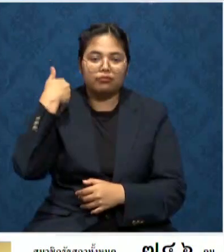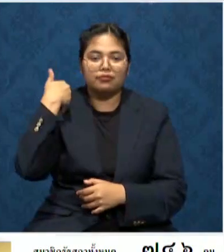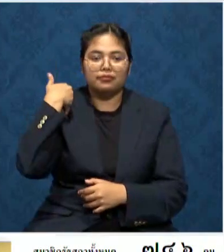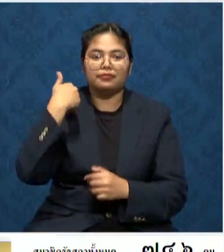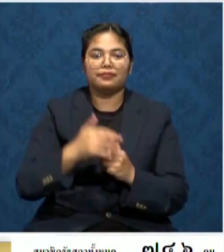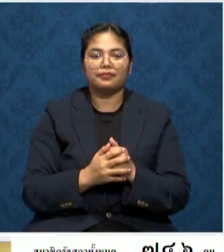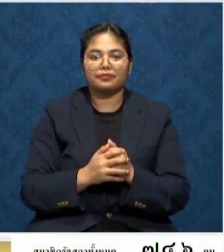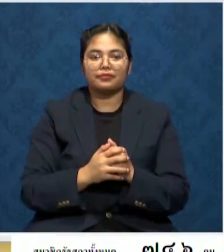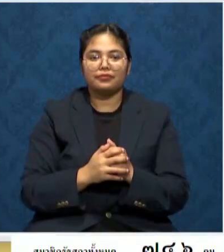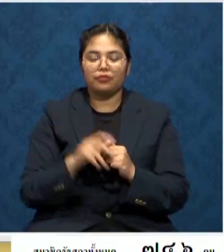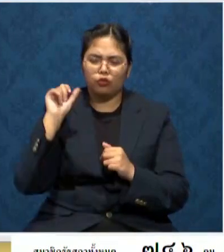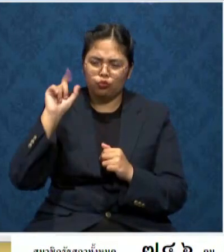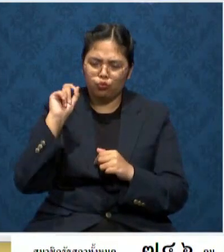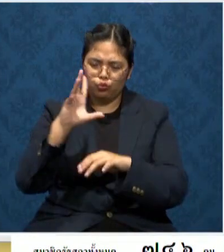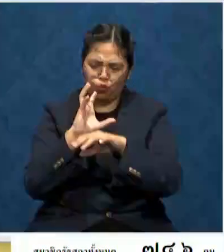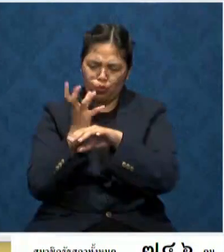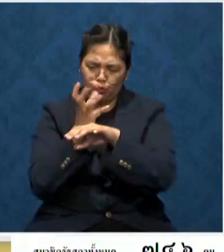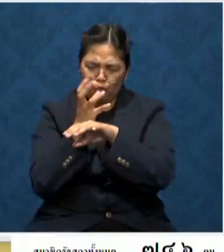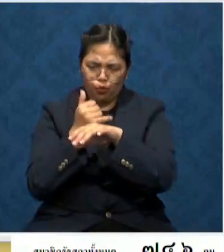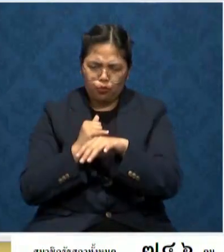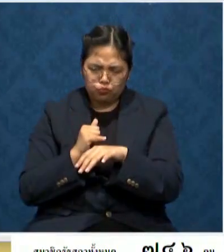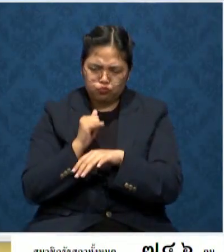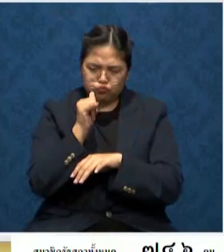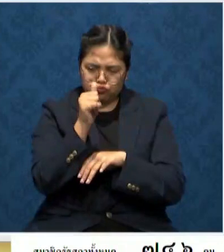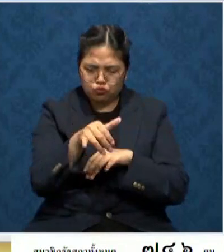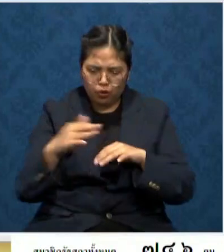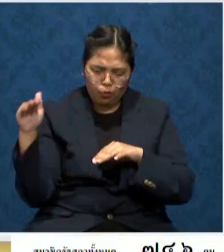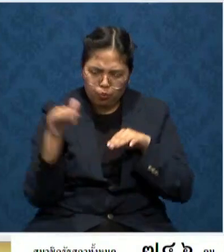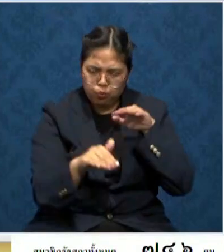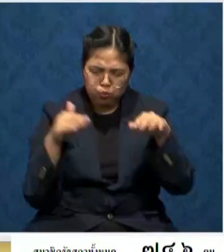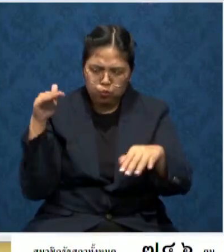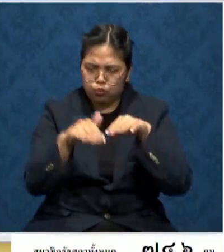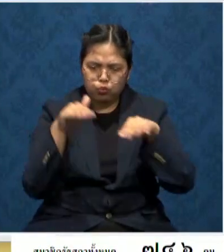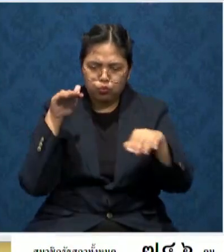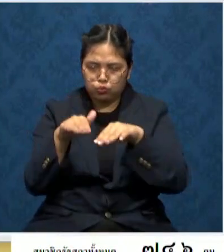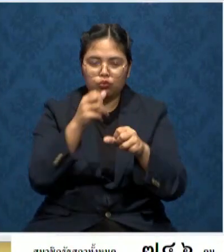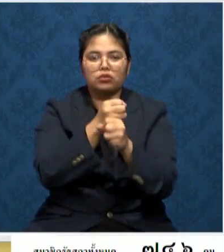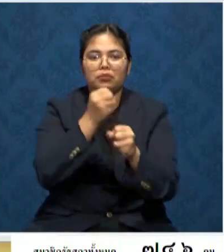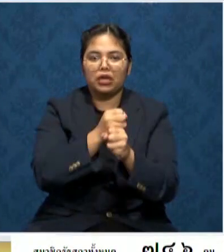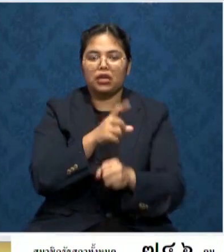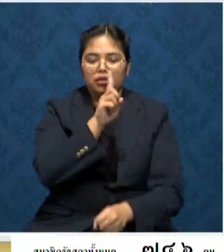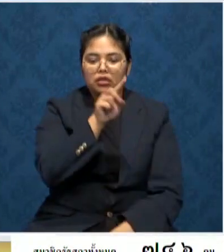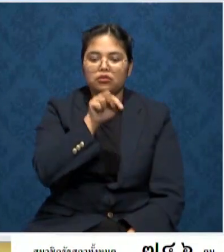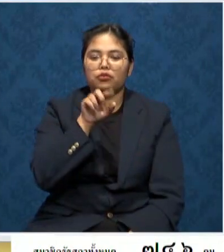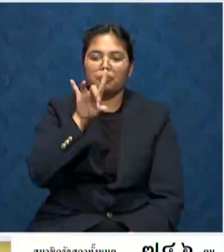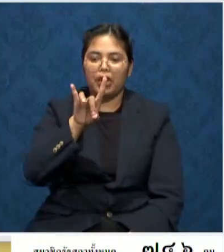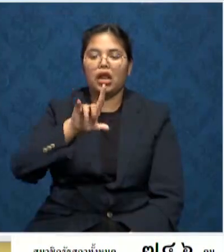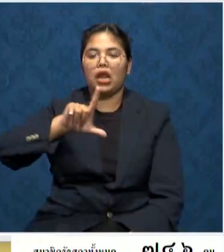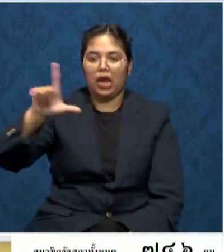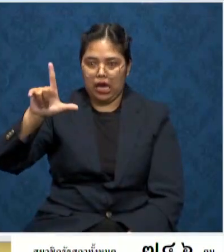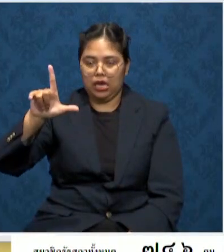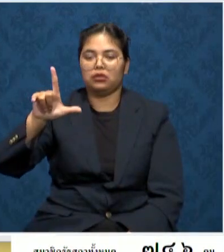่วยปิบัิการกู้ชียฉกเฉินจะต้องออกไปปติบัติหน้าที่ทั้งหมด 1.8 ล้านครั้ง